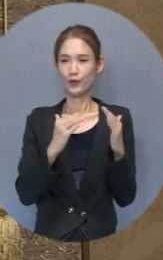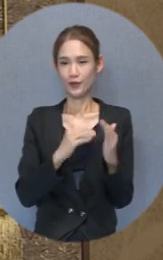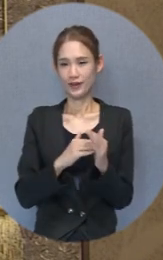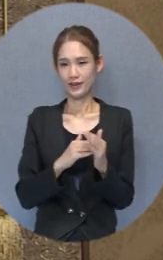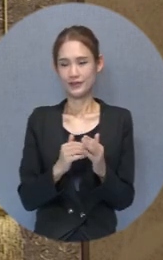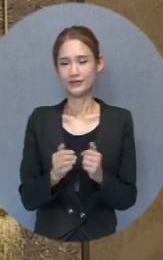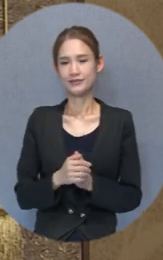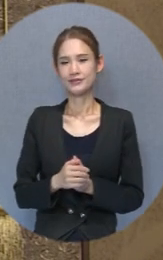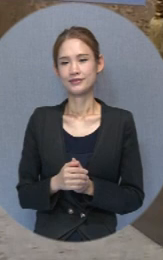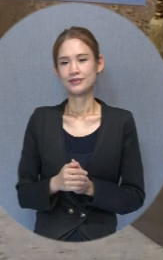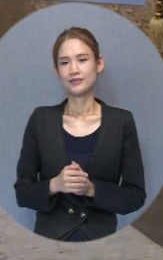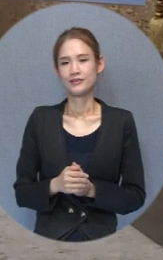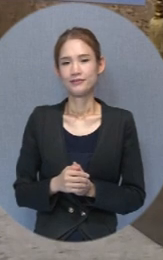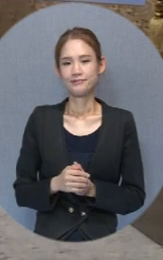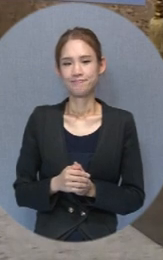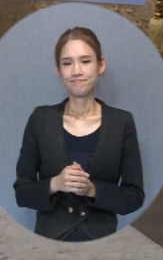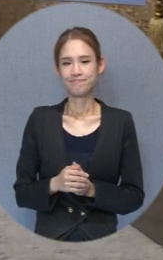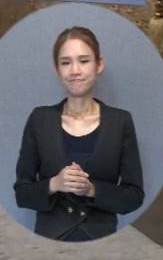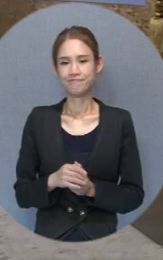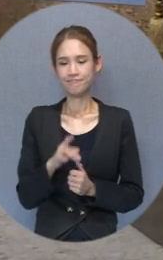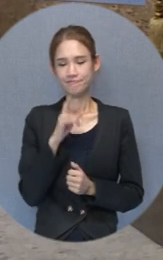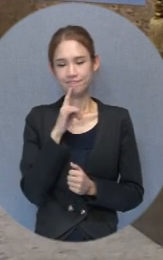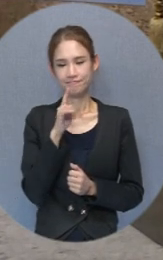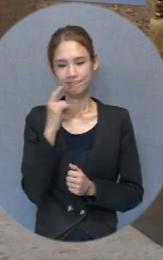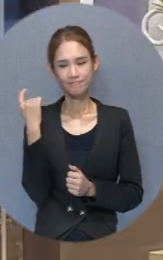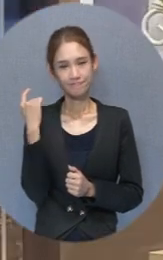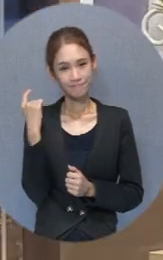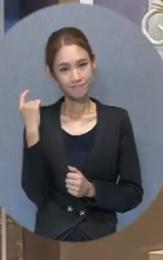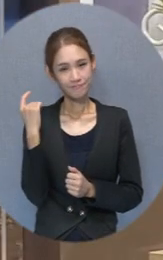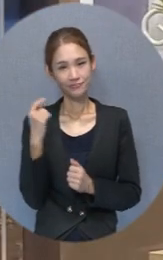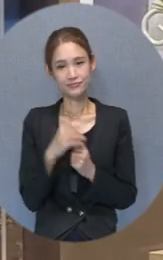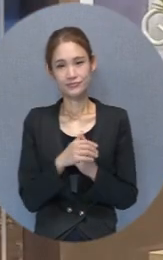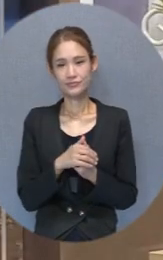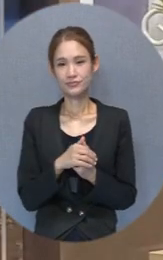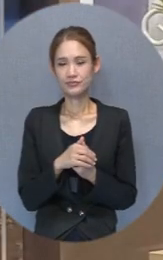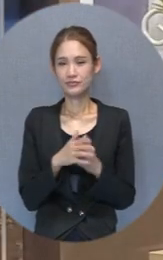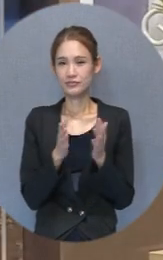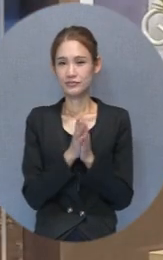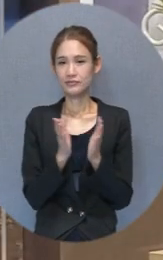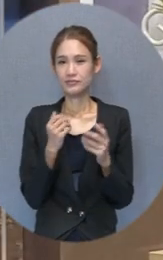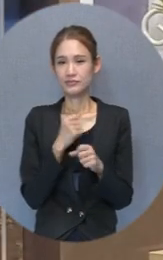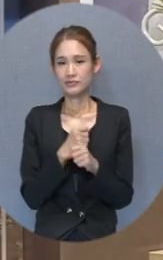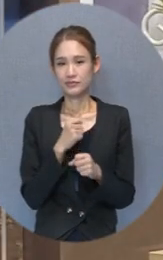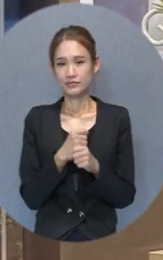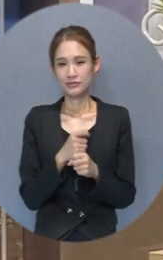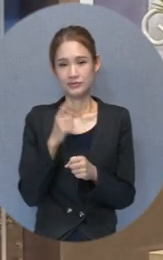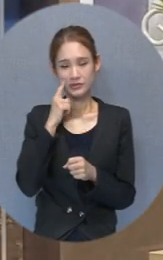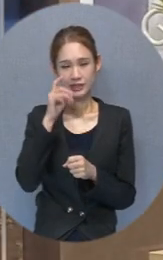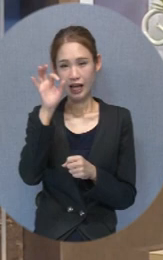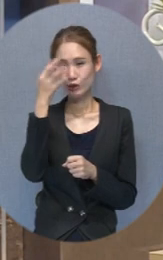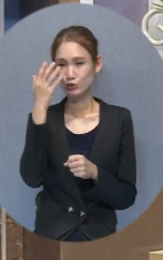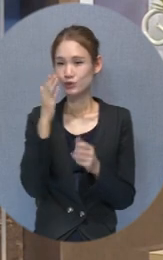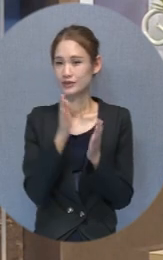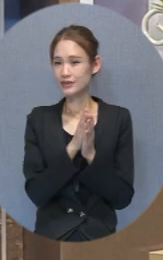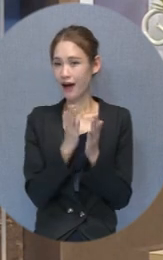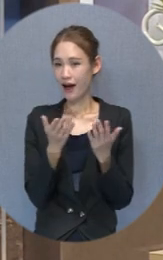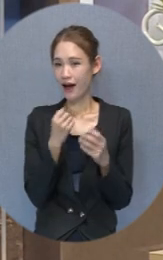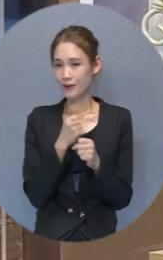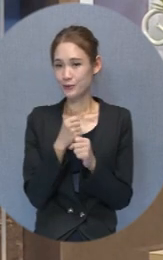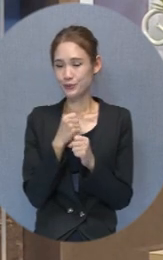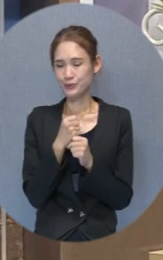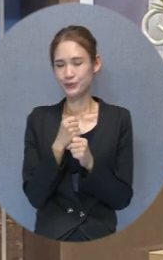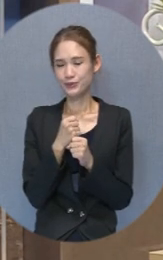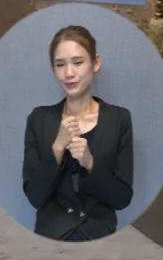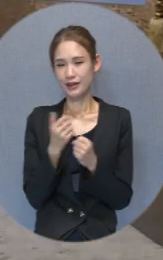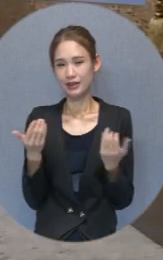네. 근데 이제 말씀을 들어보니까 이게 교구제라기보다는 뭔가 하나의 정말 예술 작품을 만드는